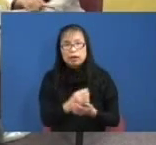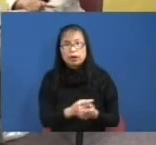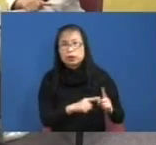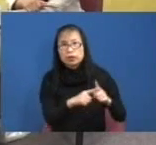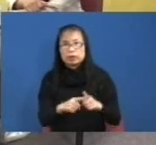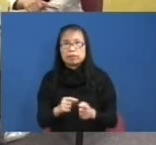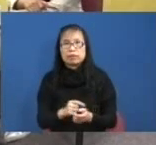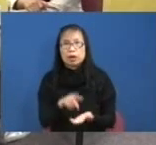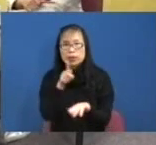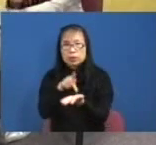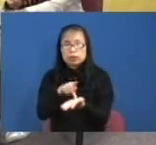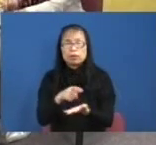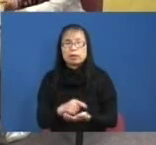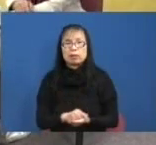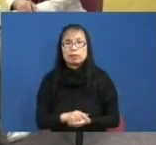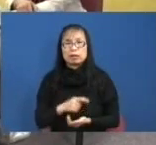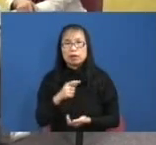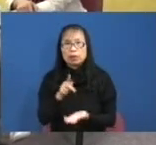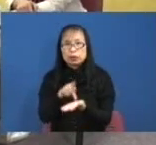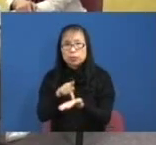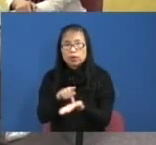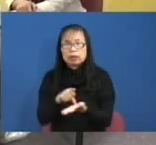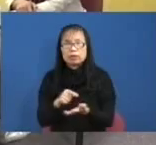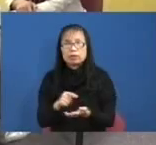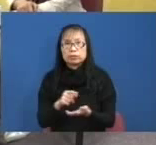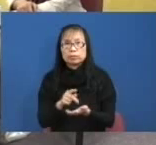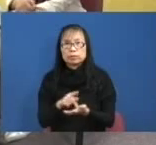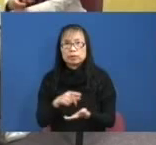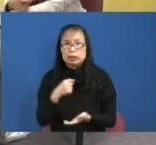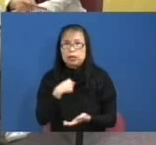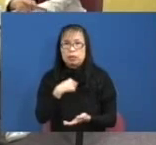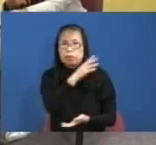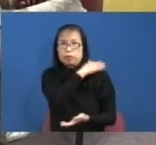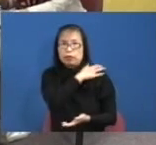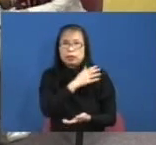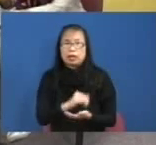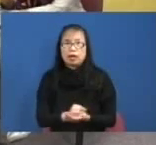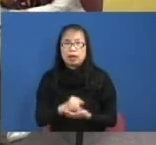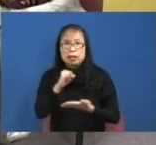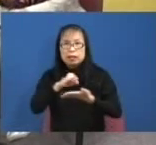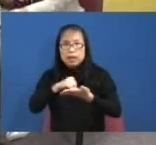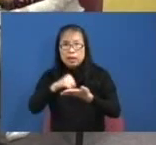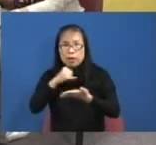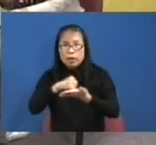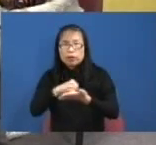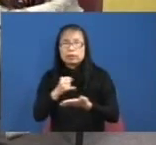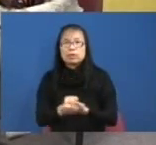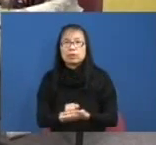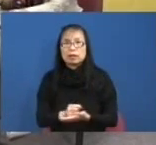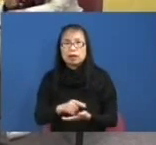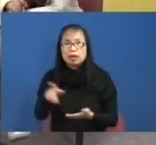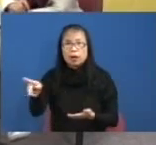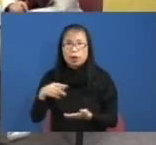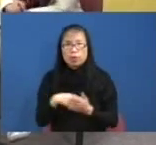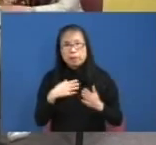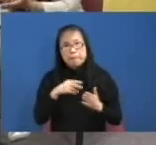even 租客，你都要受苦㗎。有好多租客佢都係即係要負責埋差餉地租嘛。包括好似即係在座，即係我俾人逼遷都係